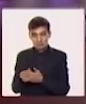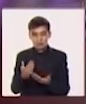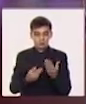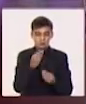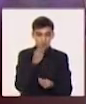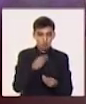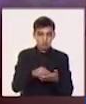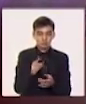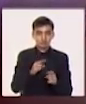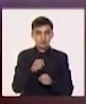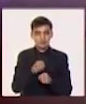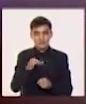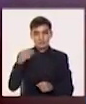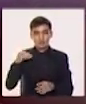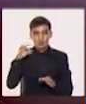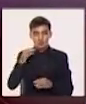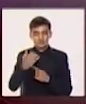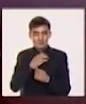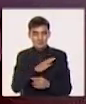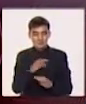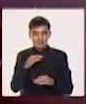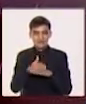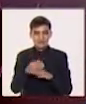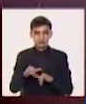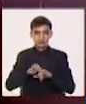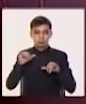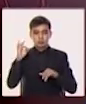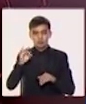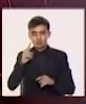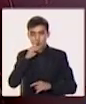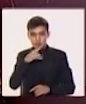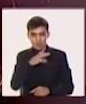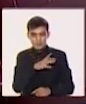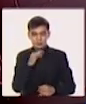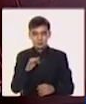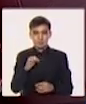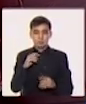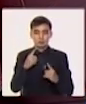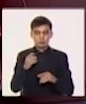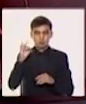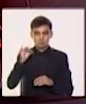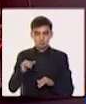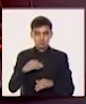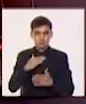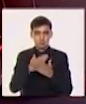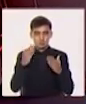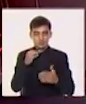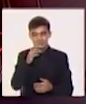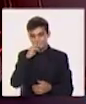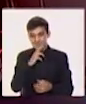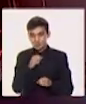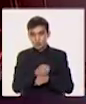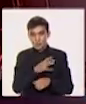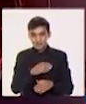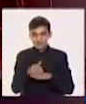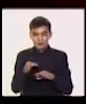төтінше жағдай кезінде шегерілген несие үшін өсімпұл болмайды деді. Онда неге үстеме пайызы үлкен? Үш айға тоқтаған несие төлемі үшін